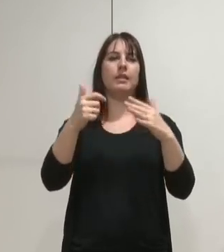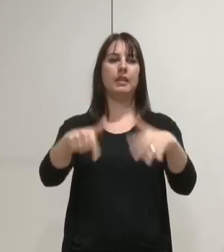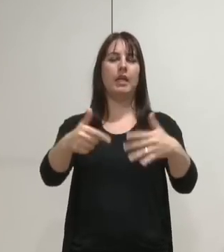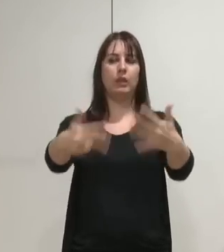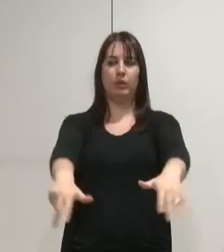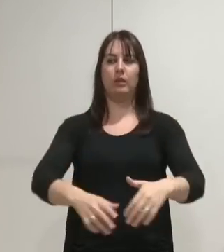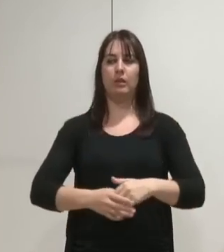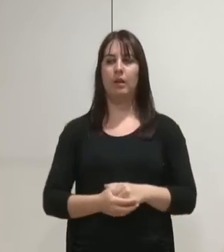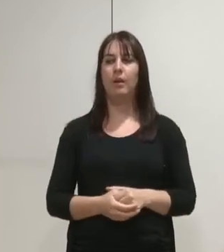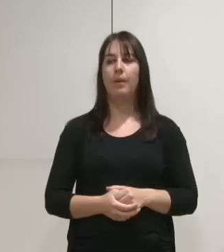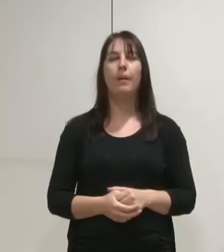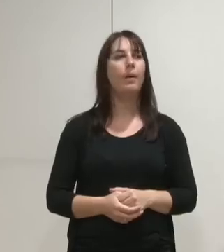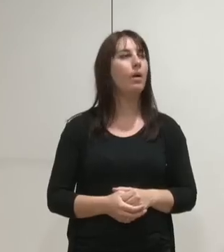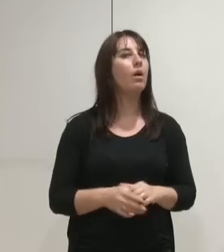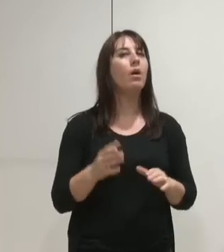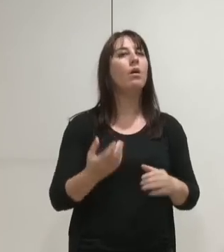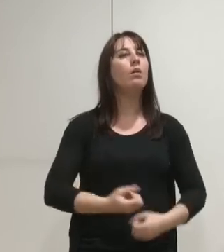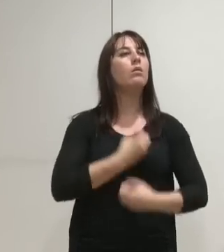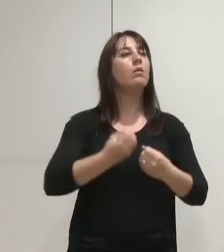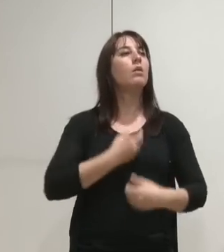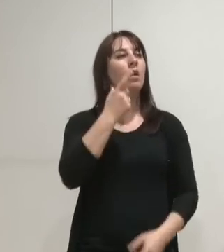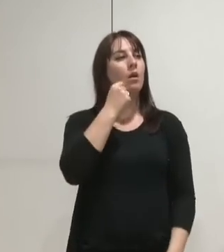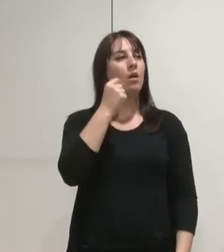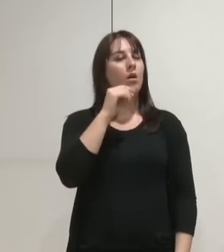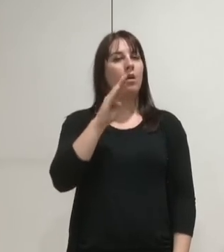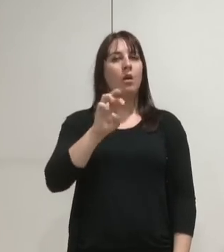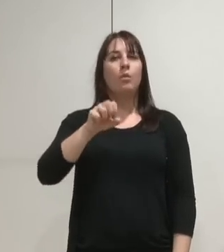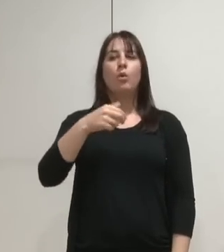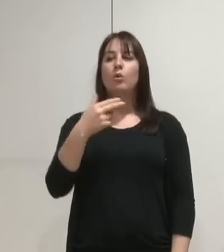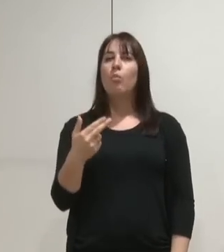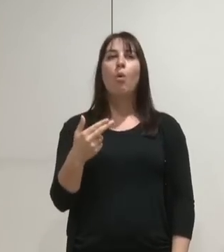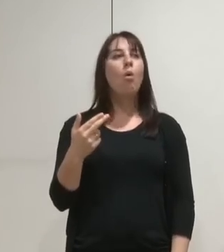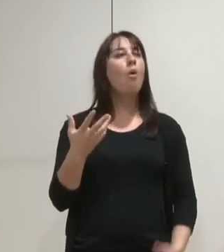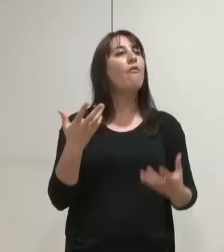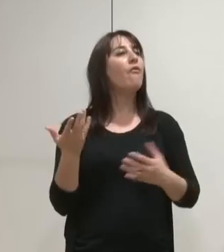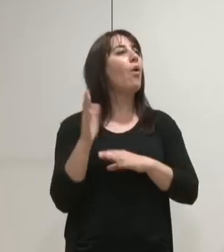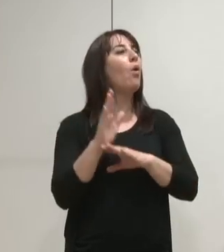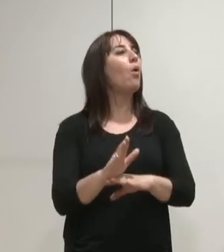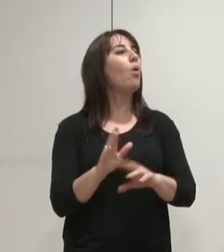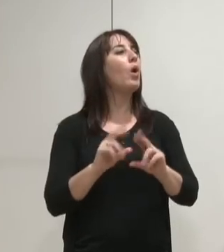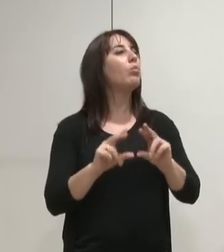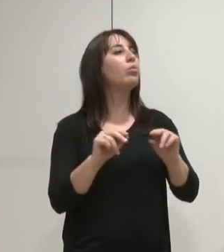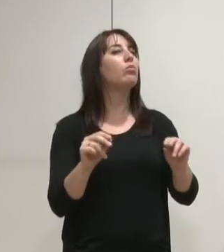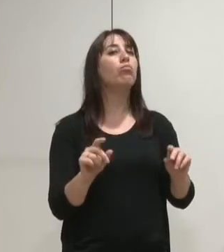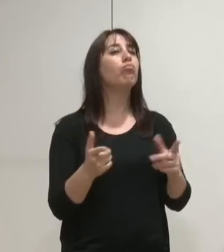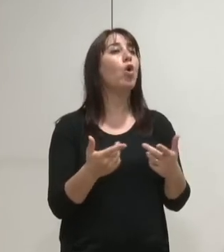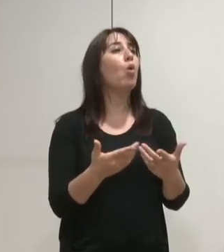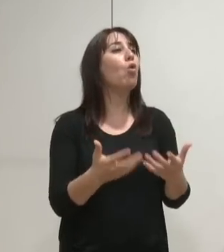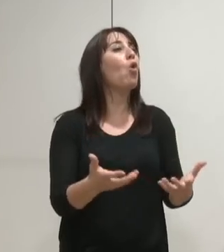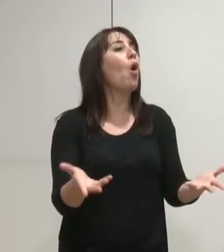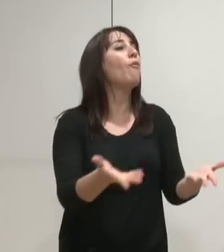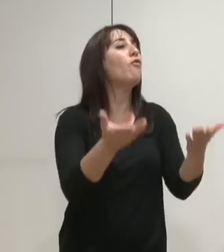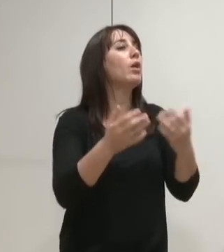188 il y a une demande de prise de parole de Monsieur Bron un exposé de la délibération non vous répondrez aux questions comme comme vous voulez